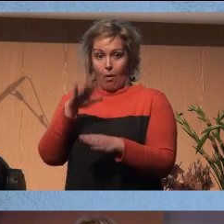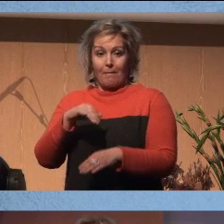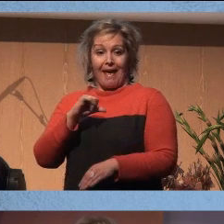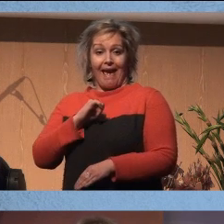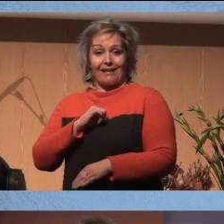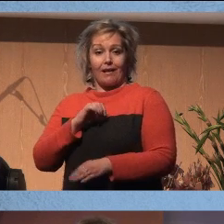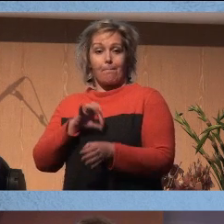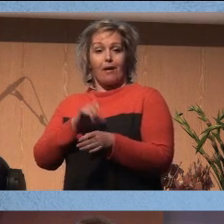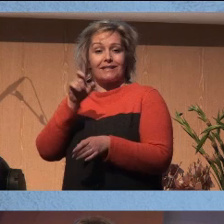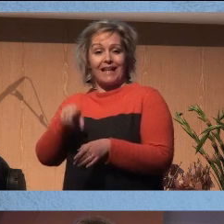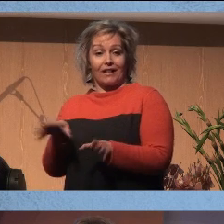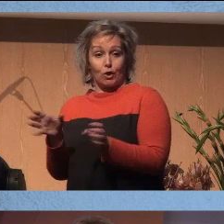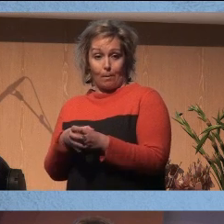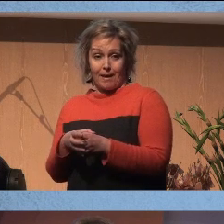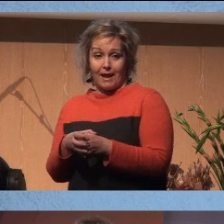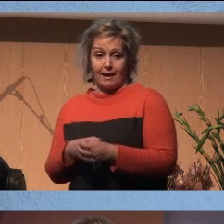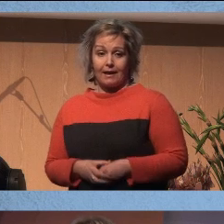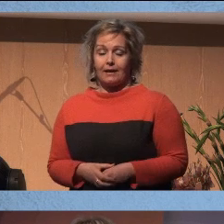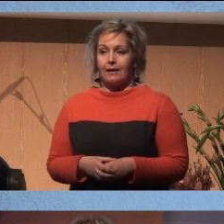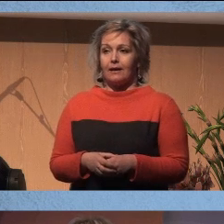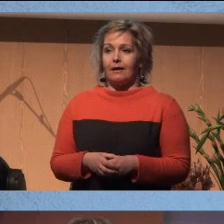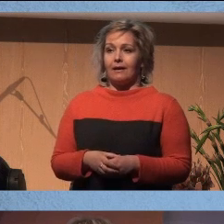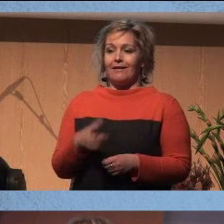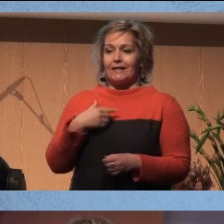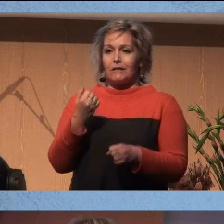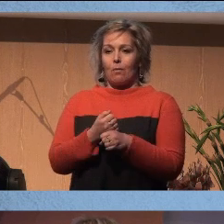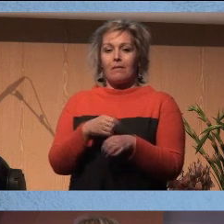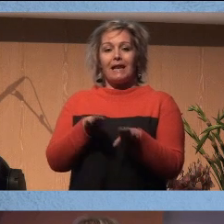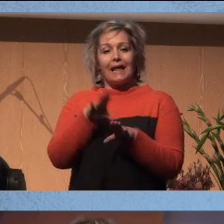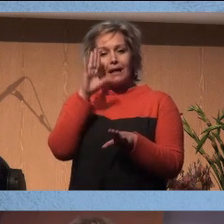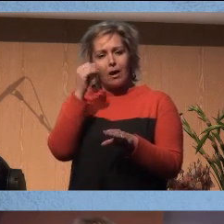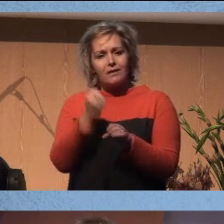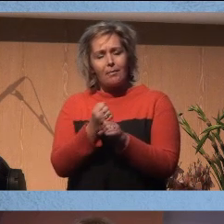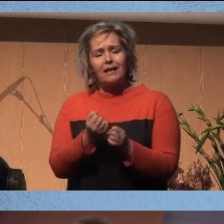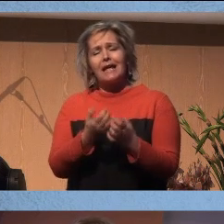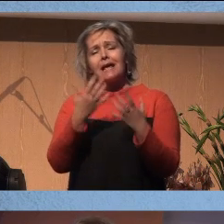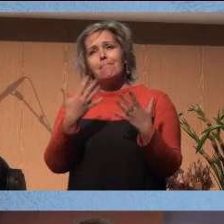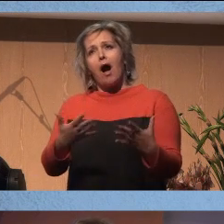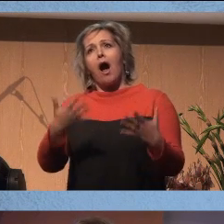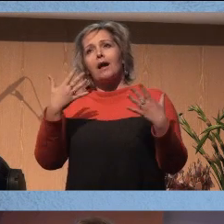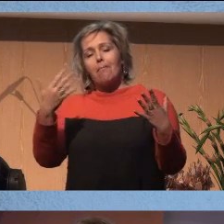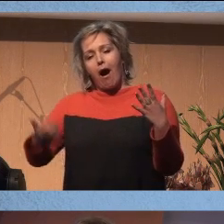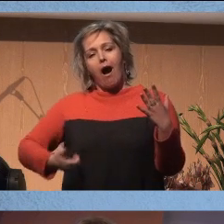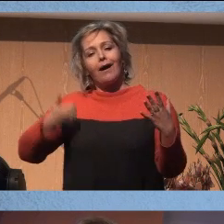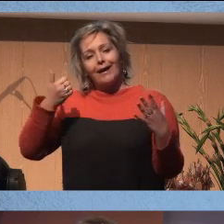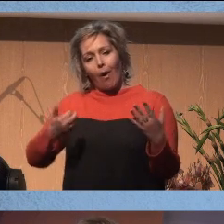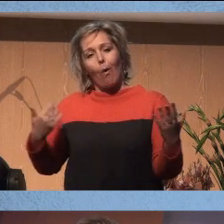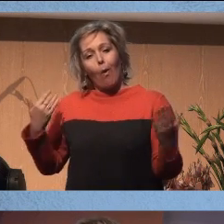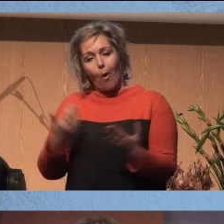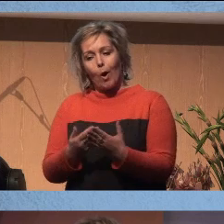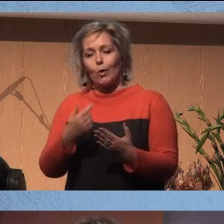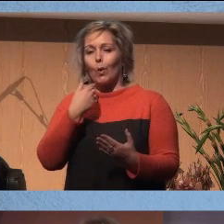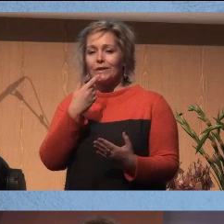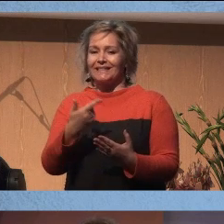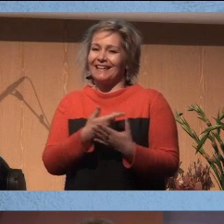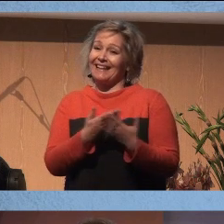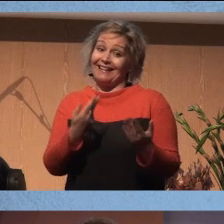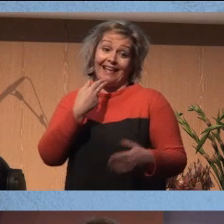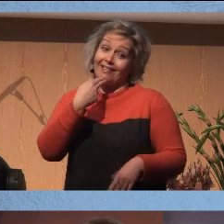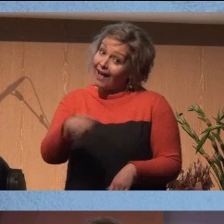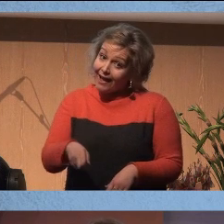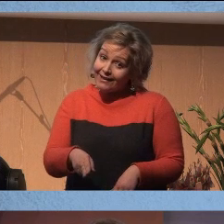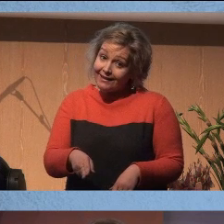egne pasientgrupper. De har drevet med likemannsarbeid i mange, mange år, og sier slett ikke